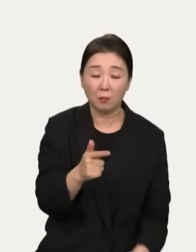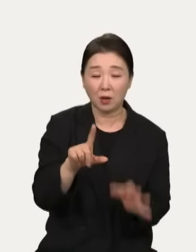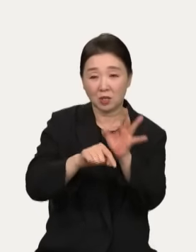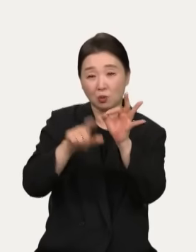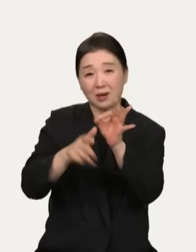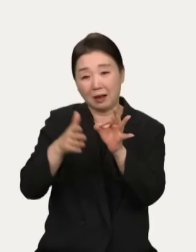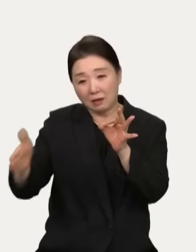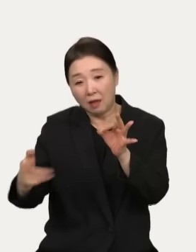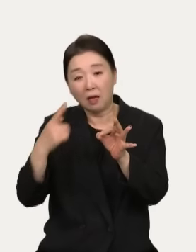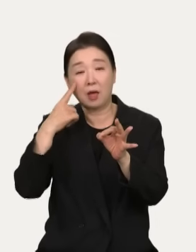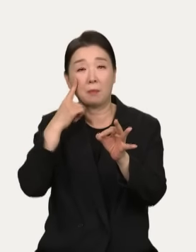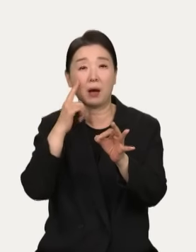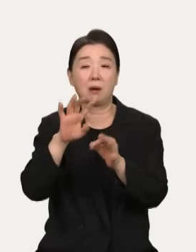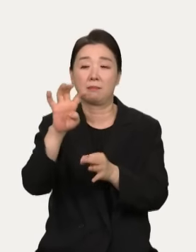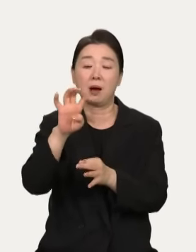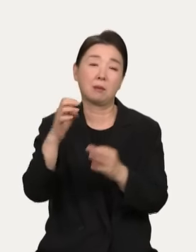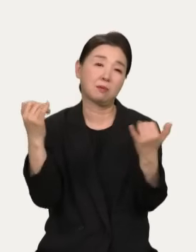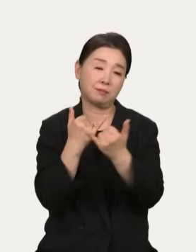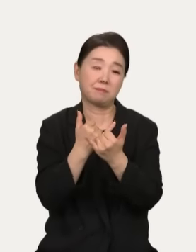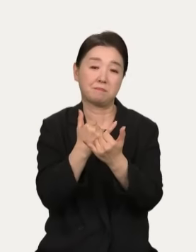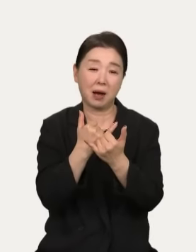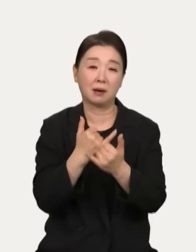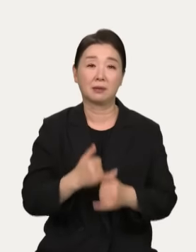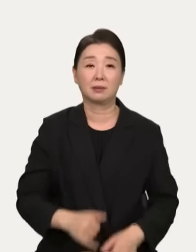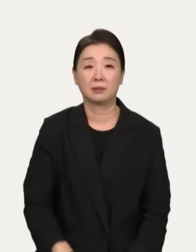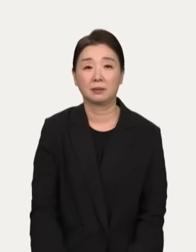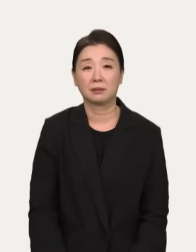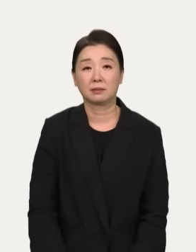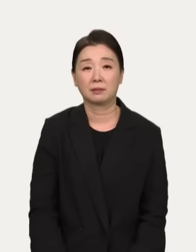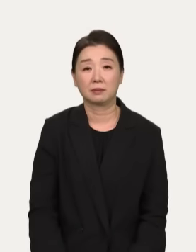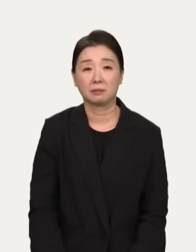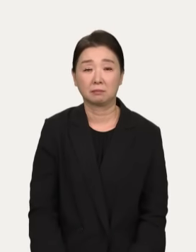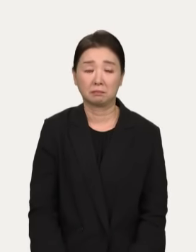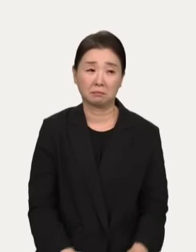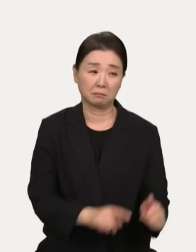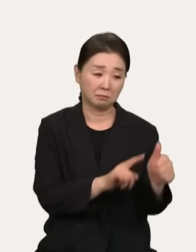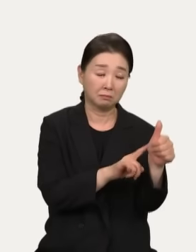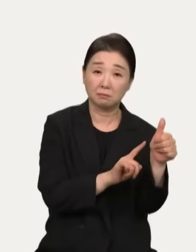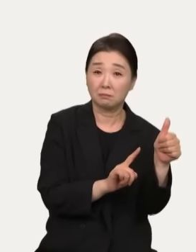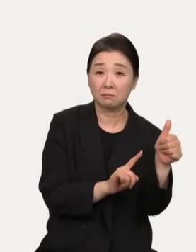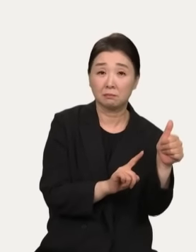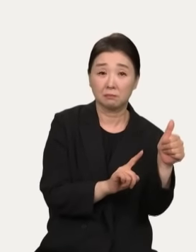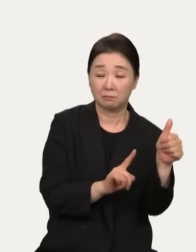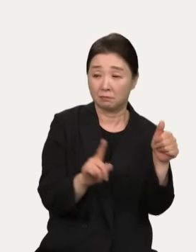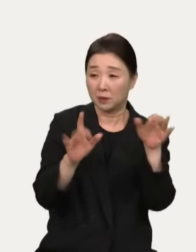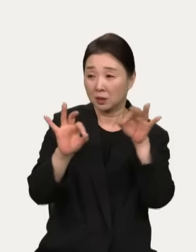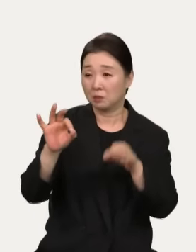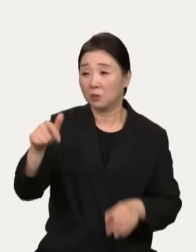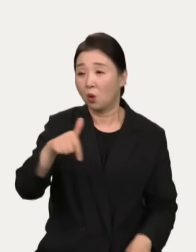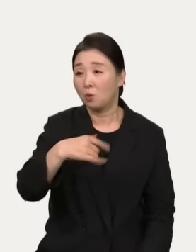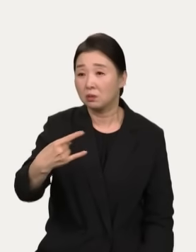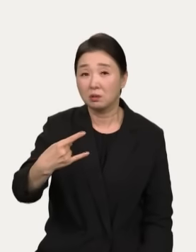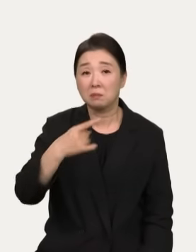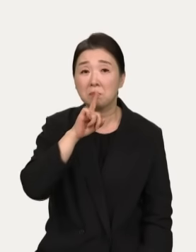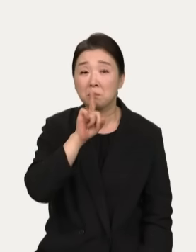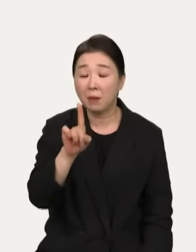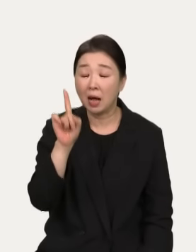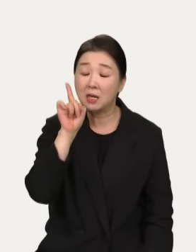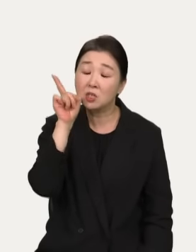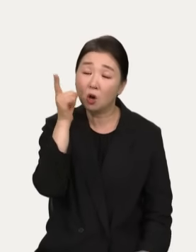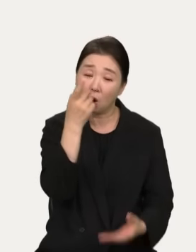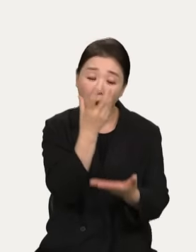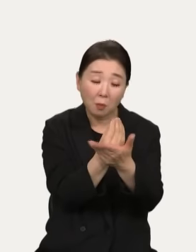마음 번 연락을 주고받은 걸로 보이는 기록이 나온 겁니다 그런데 이씨가 자신이 김건희 여사라고 저장한 번호